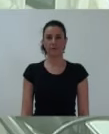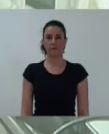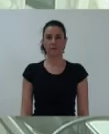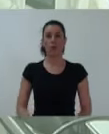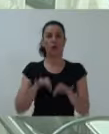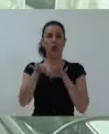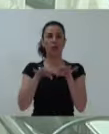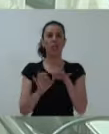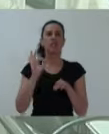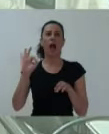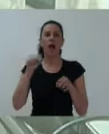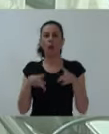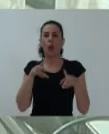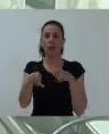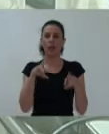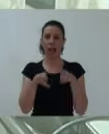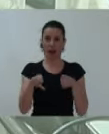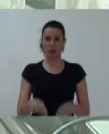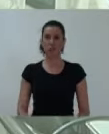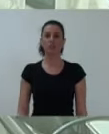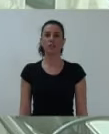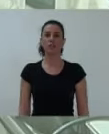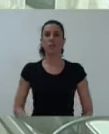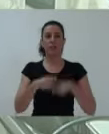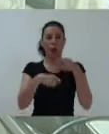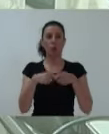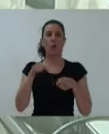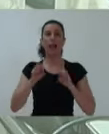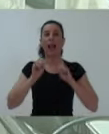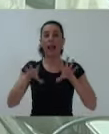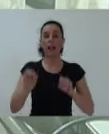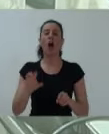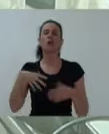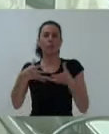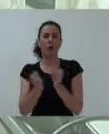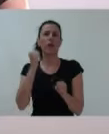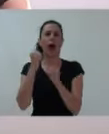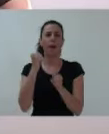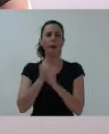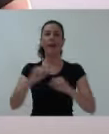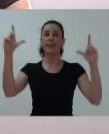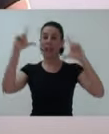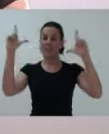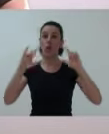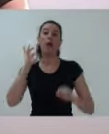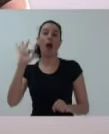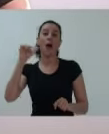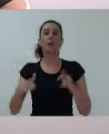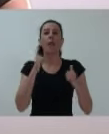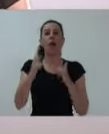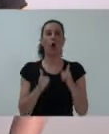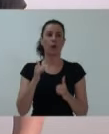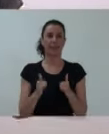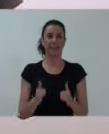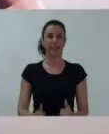ووحدة خاصة بالمونتاج ويقوم هذا القسم بإنتاج بعض الأعمال التلفزيونية